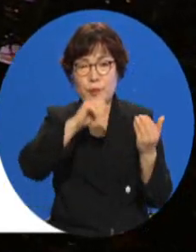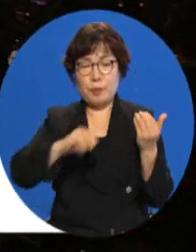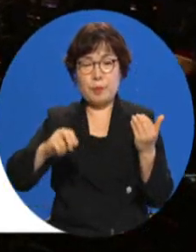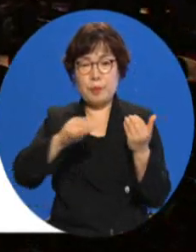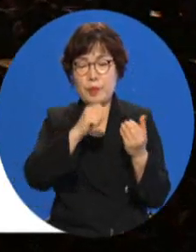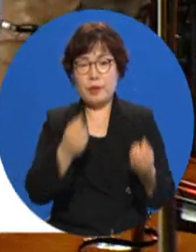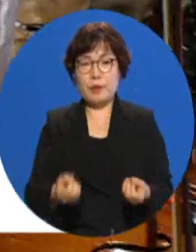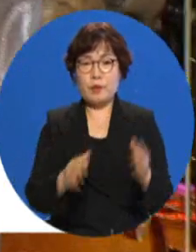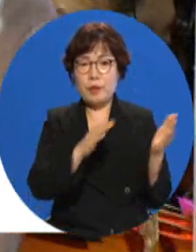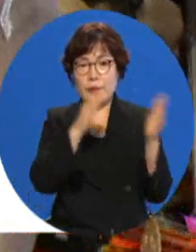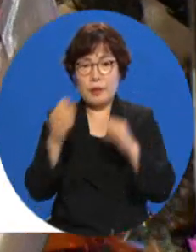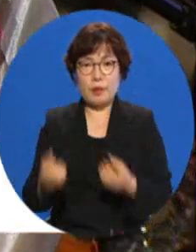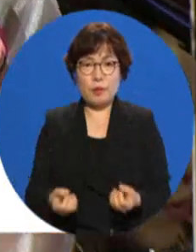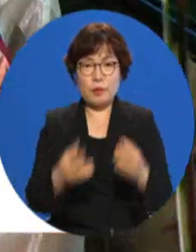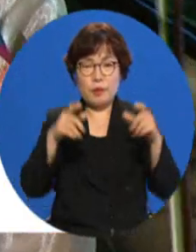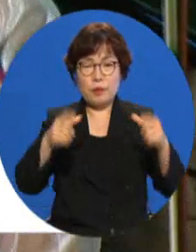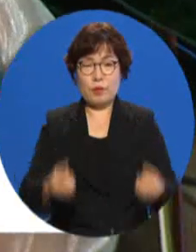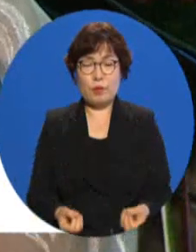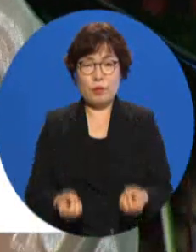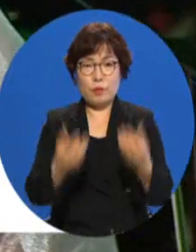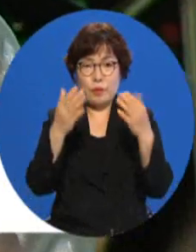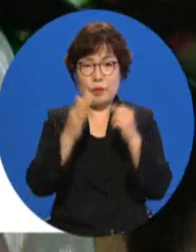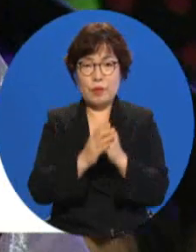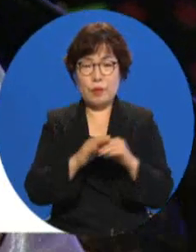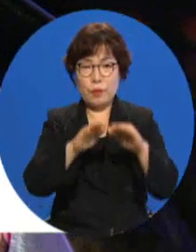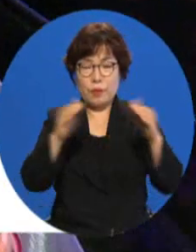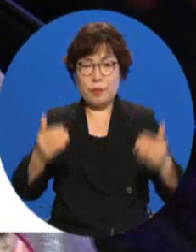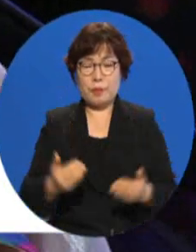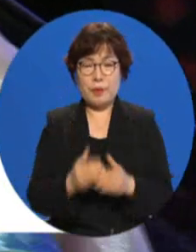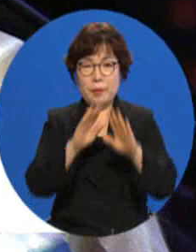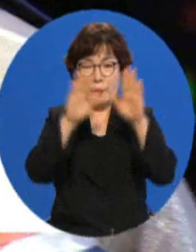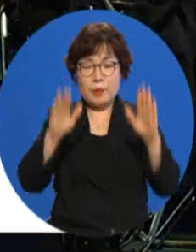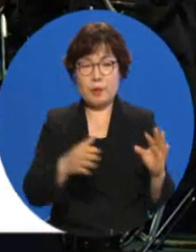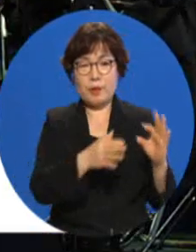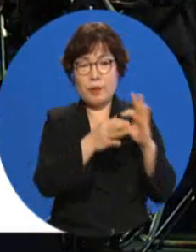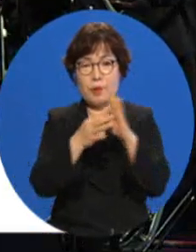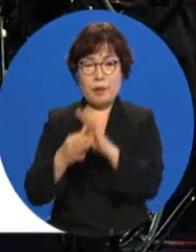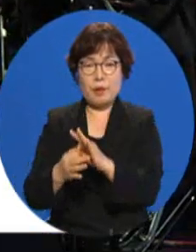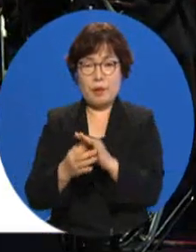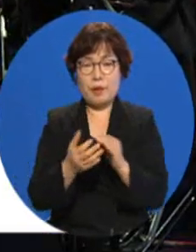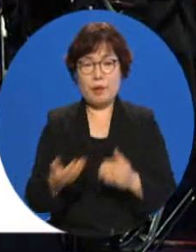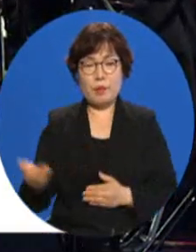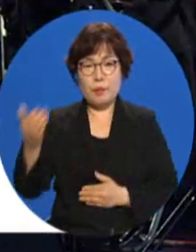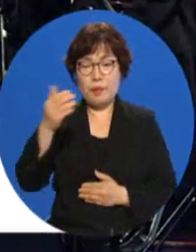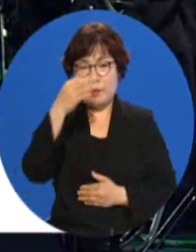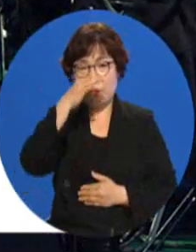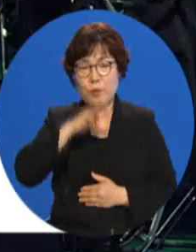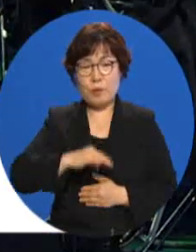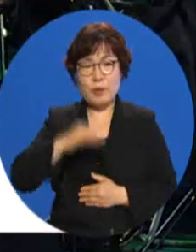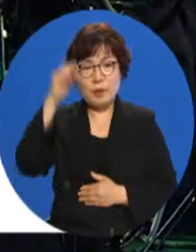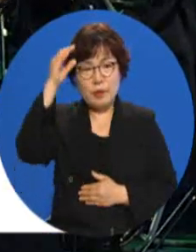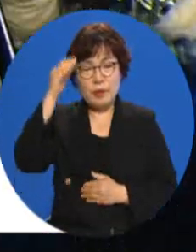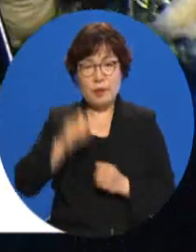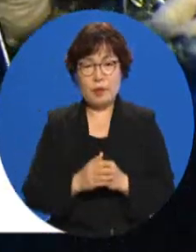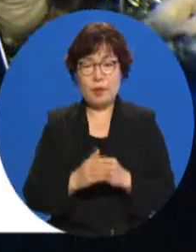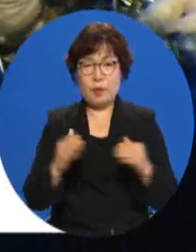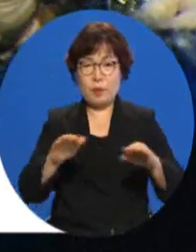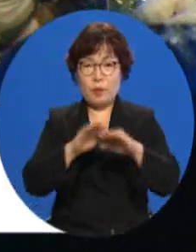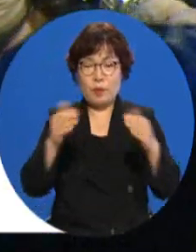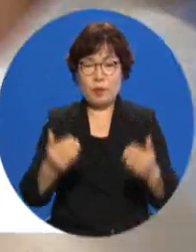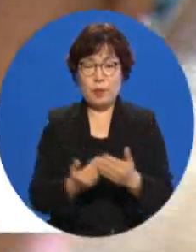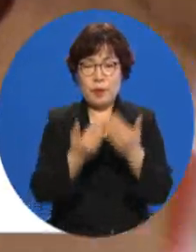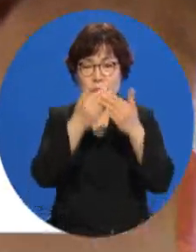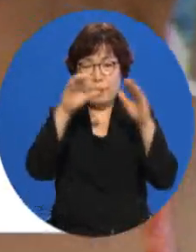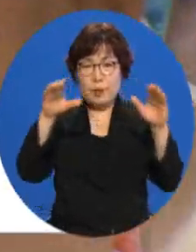축제, 갈대 축제 등 지역 축제를 균형 발전 박람회와 연계해 상승 효과를 내기로 했습니다. 또 균형 발전